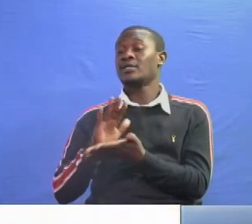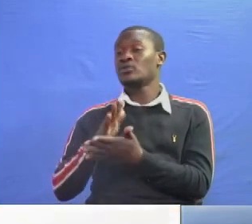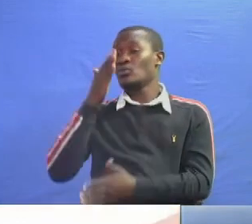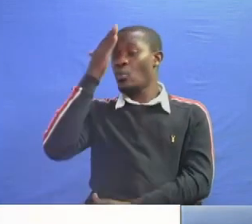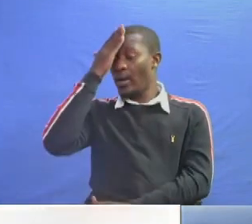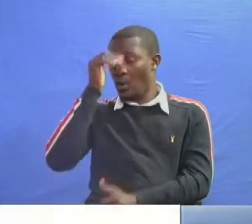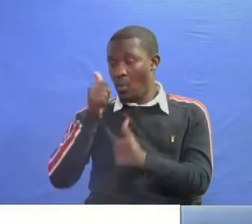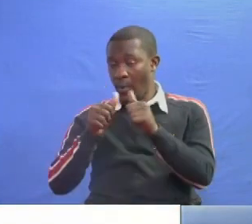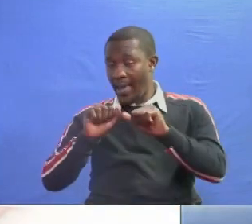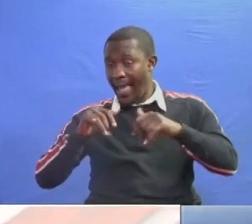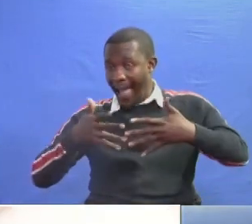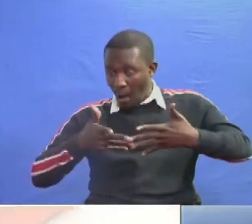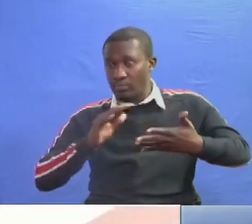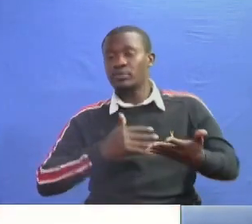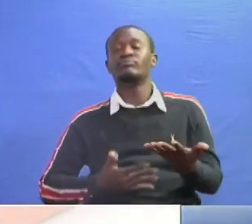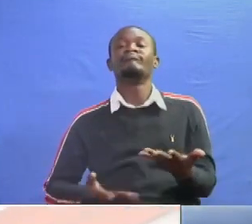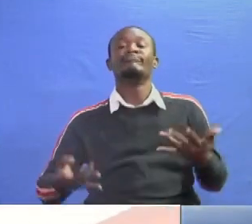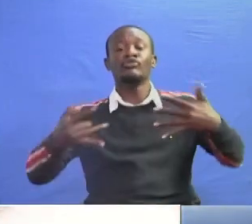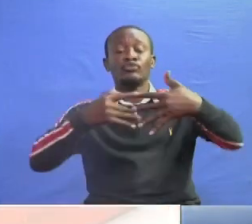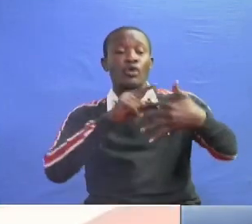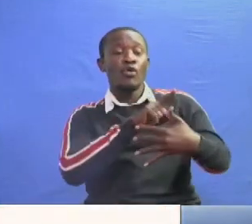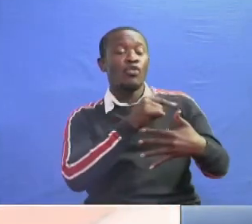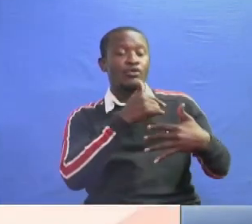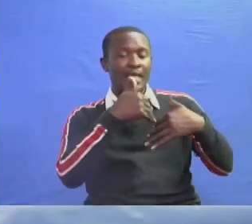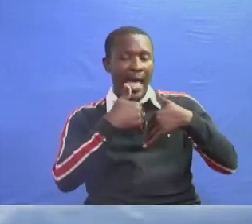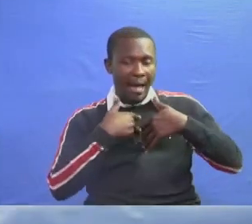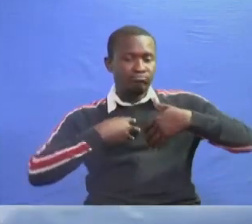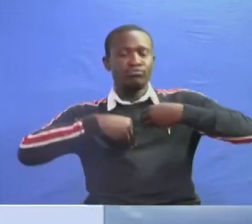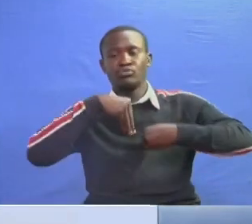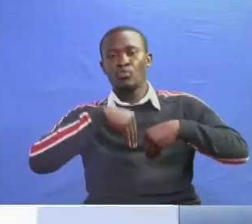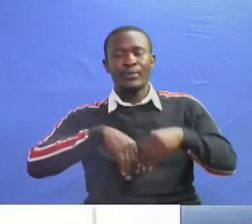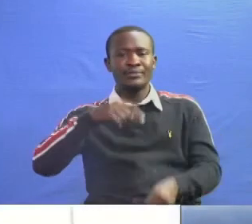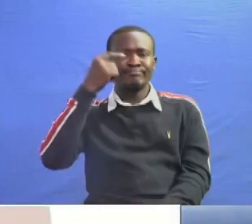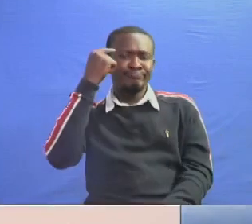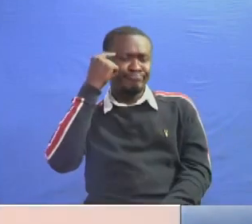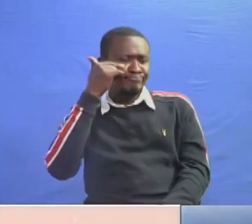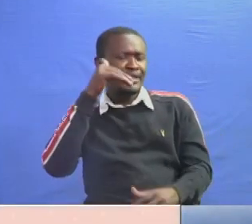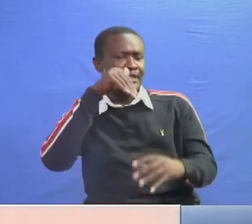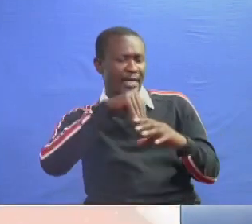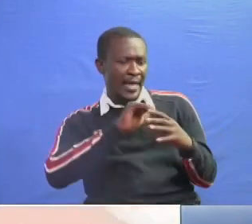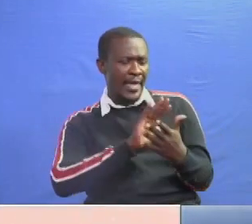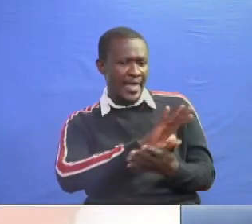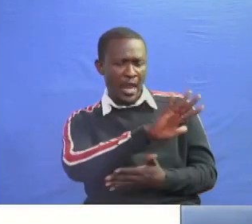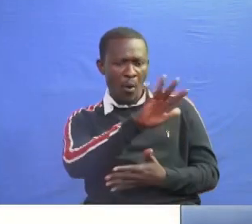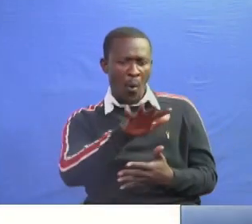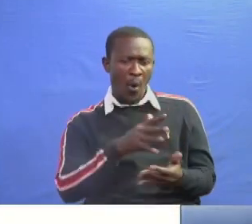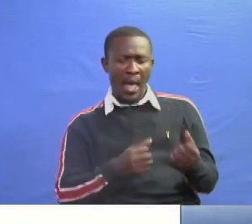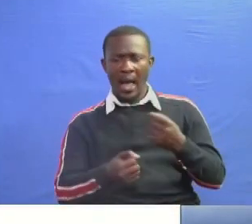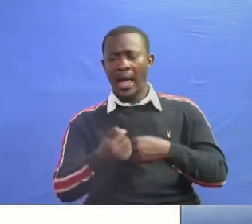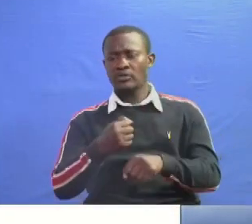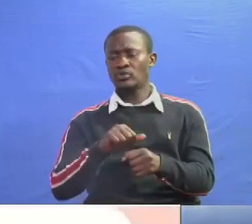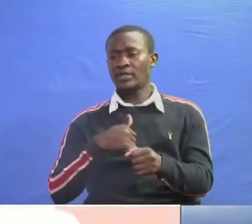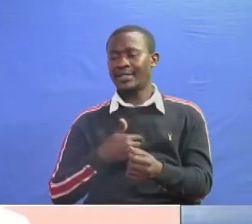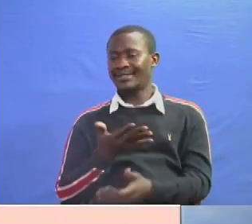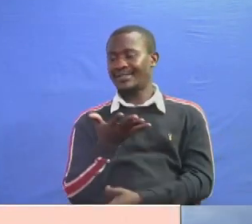vile tutaweza kujumuisha wale ambao wako na ulemavu wa akili katika miradi yote ya